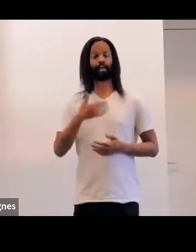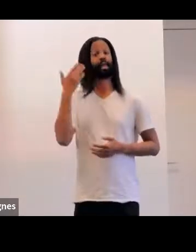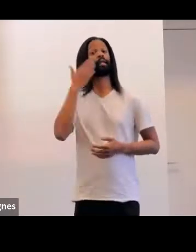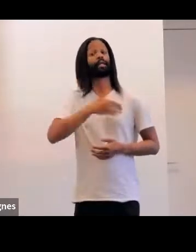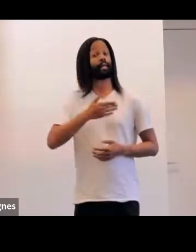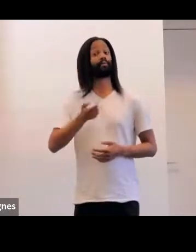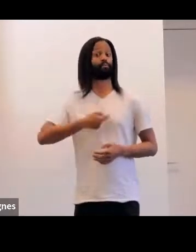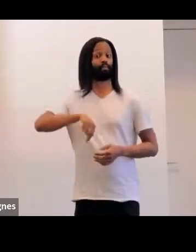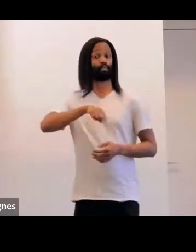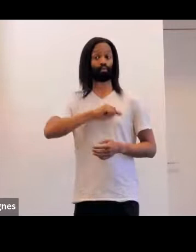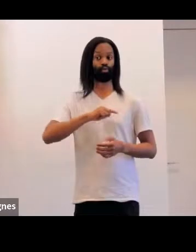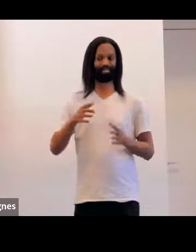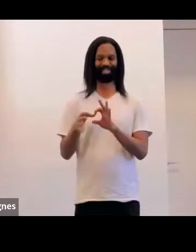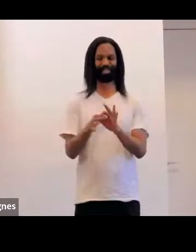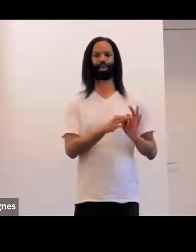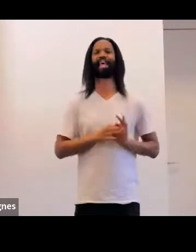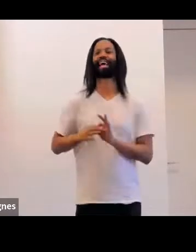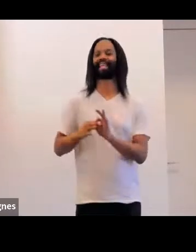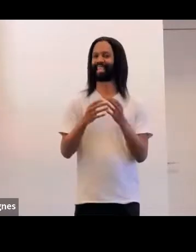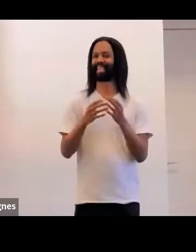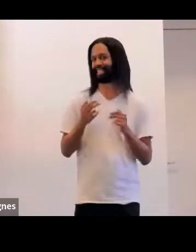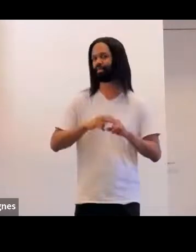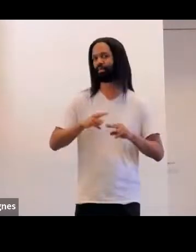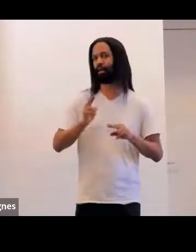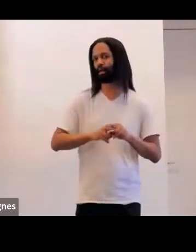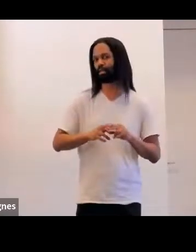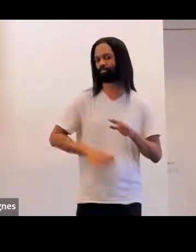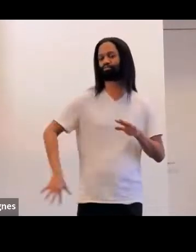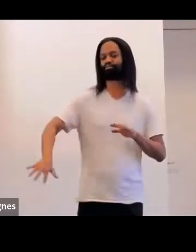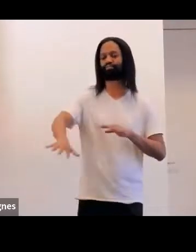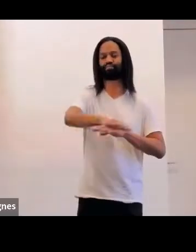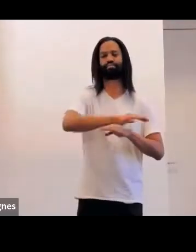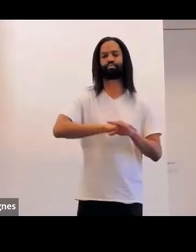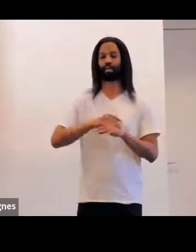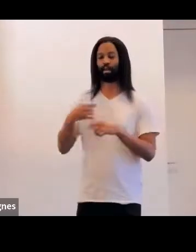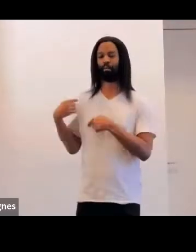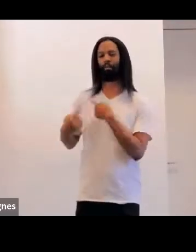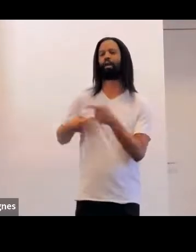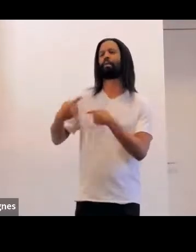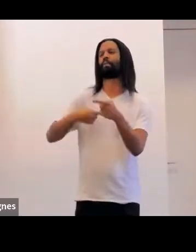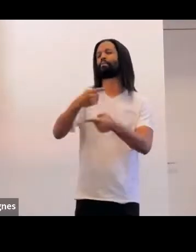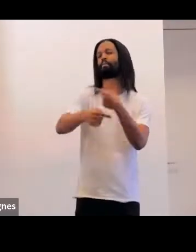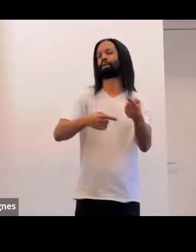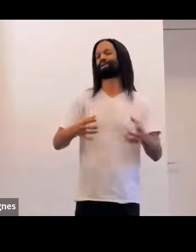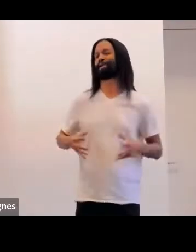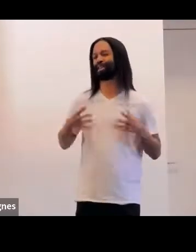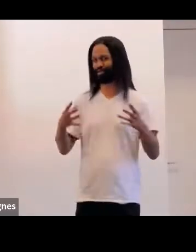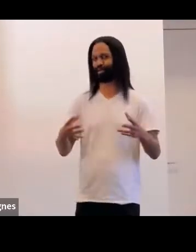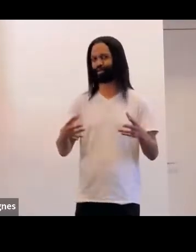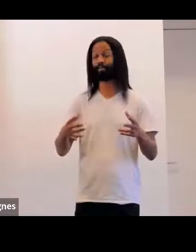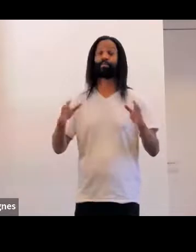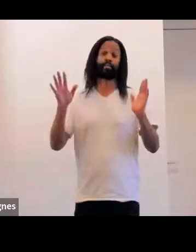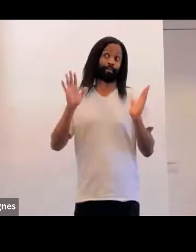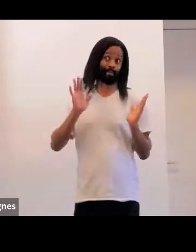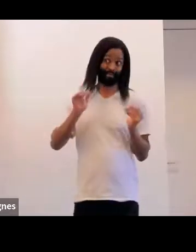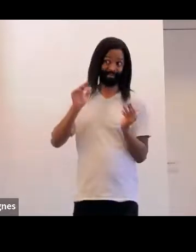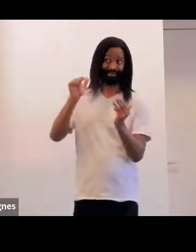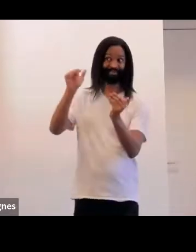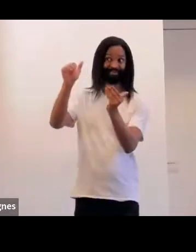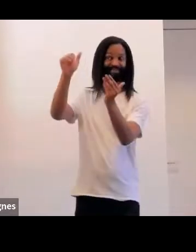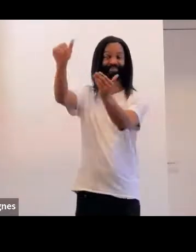d'engagement solidaire sur notre territoire. Et j'espère que celui-ci se poursuivra dans le même esprit de concorde qui a